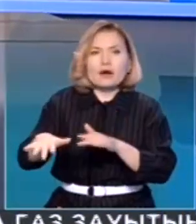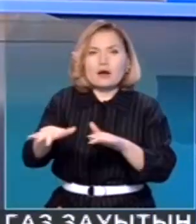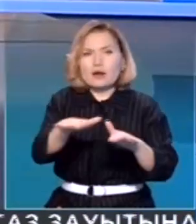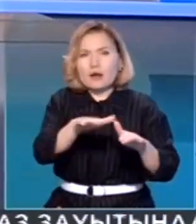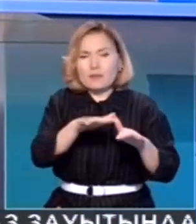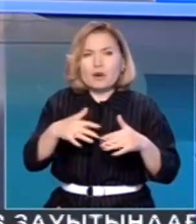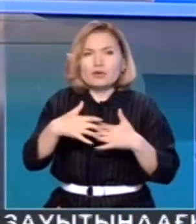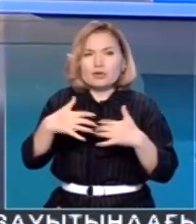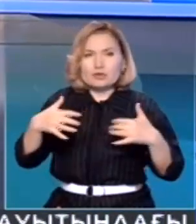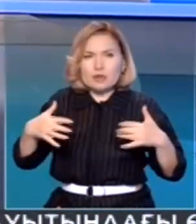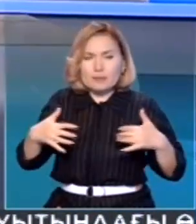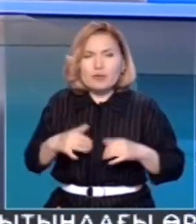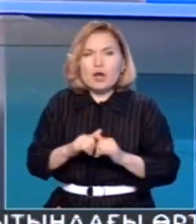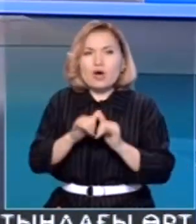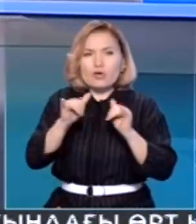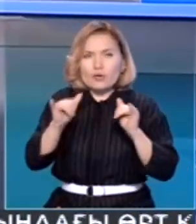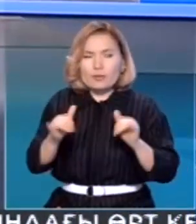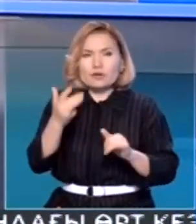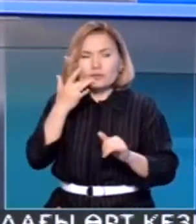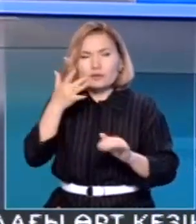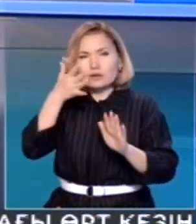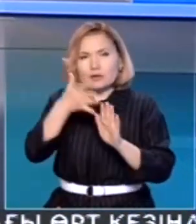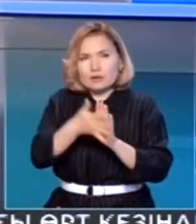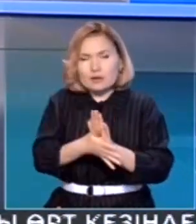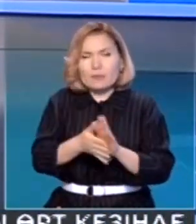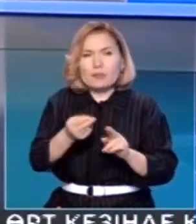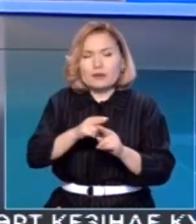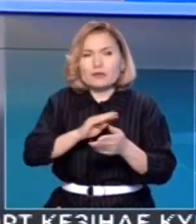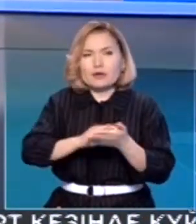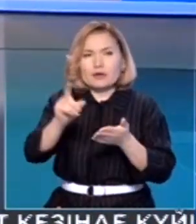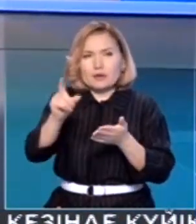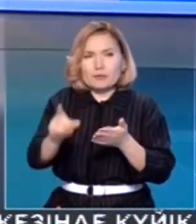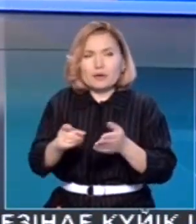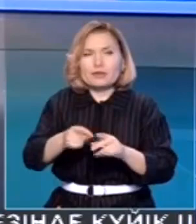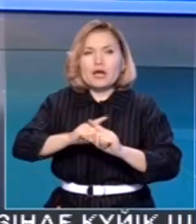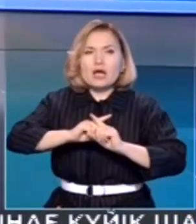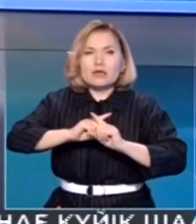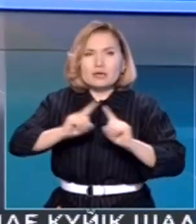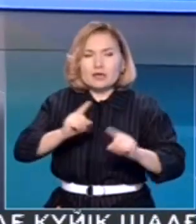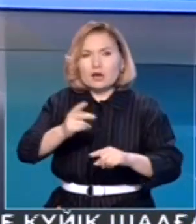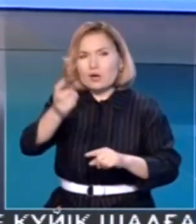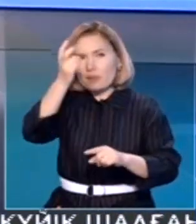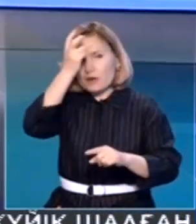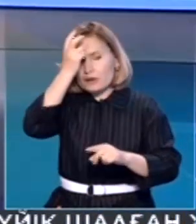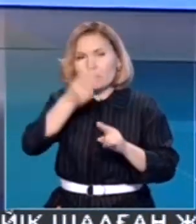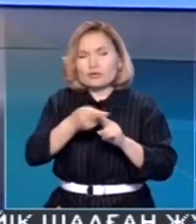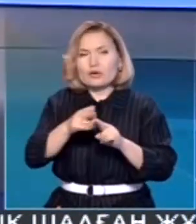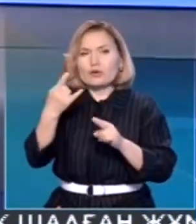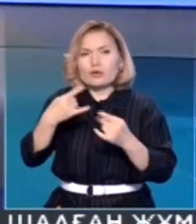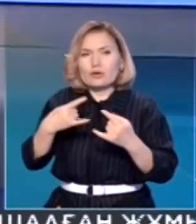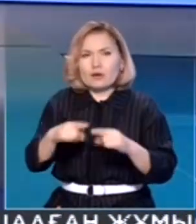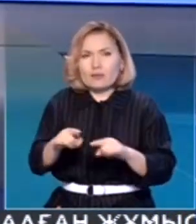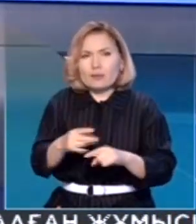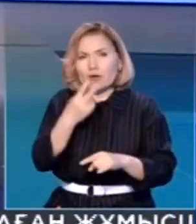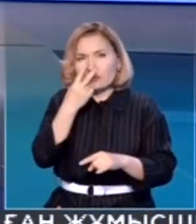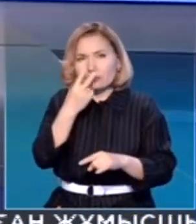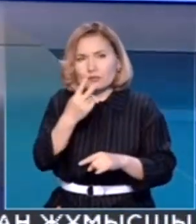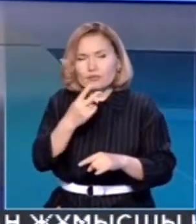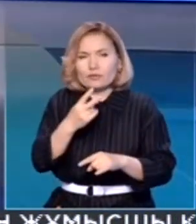жабайы жануардың көбеюін зерттеп жүр. Әріптесім Ардақ Мұратқызы табиғаттың ерекше құбылысы Құралайдың аяқтануын көріп